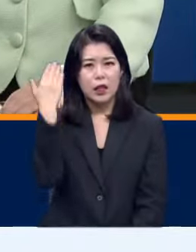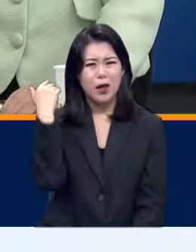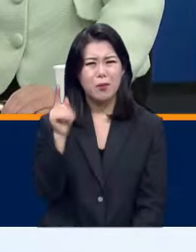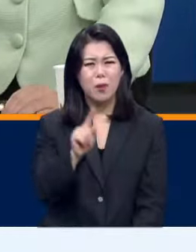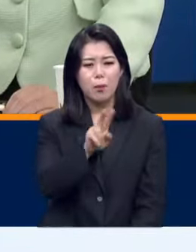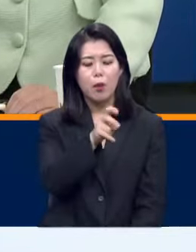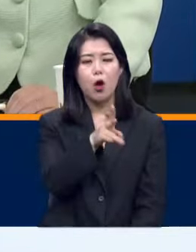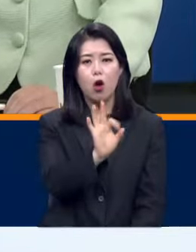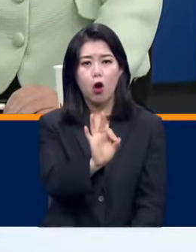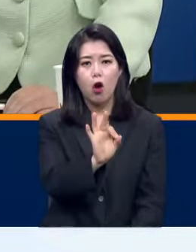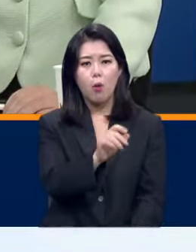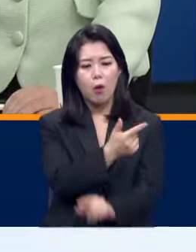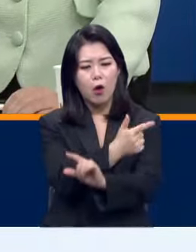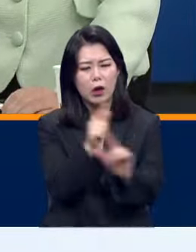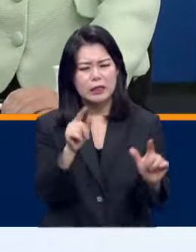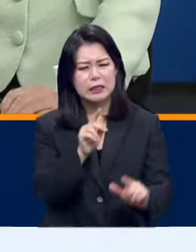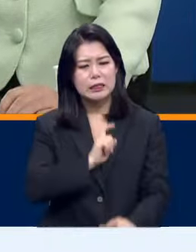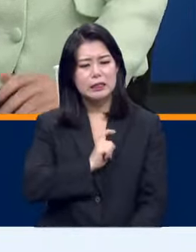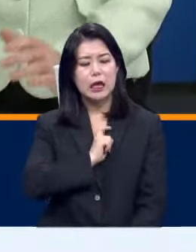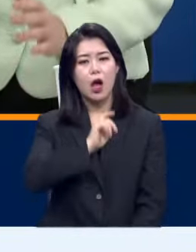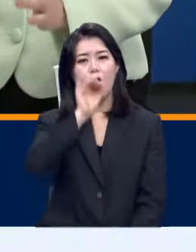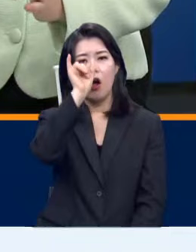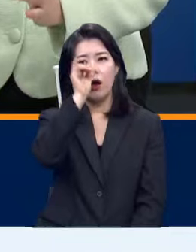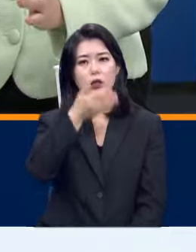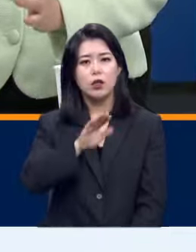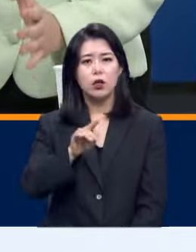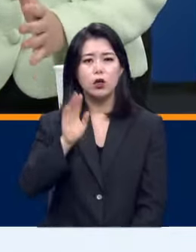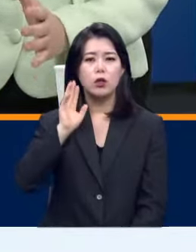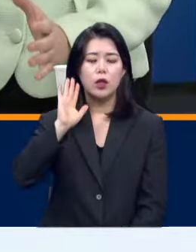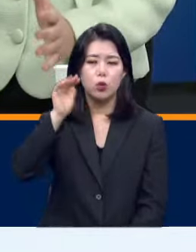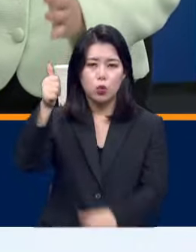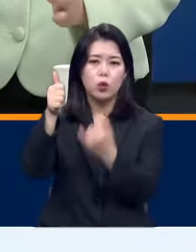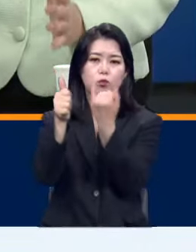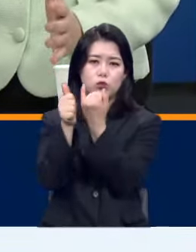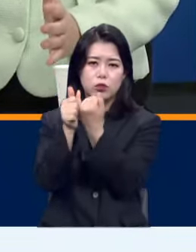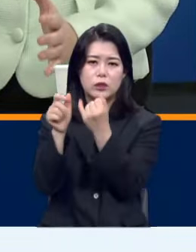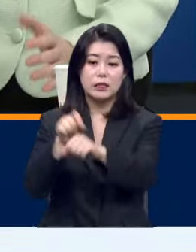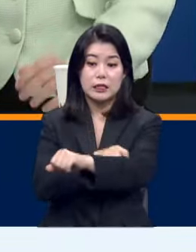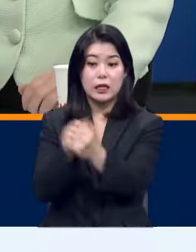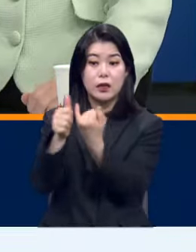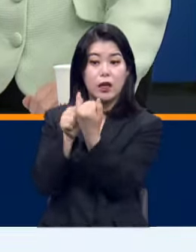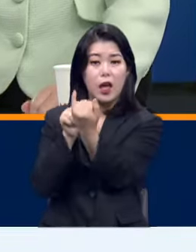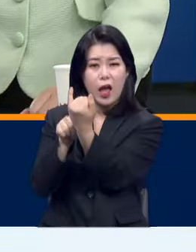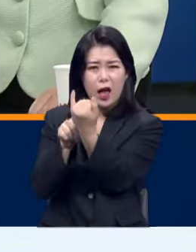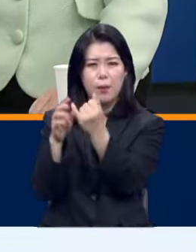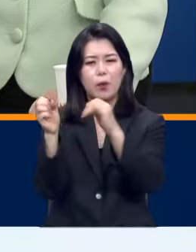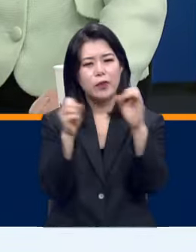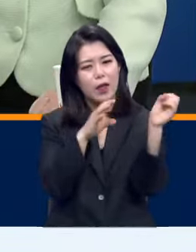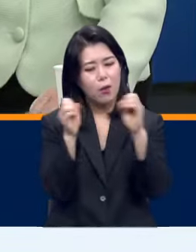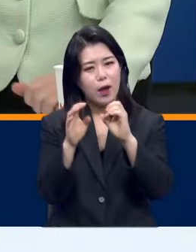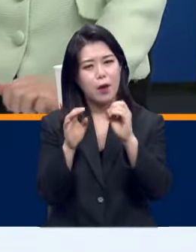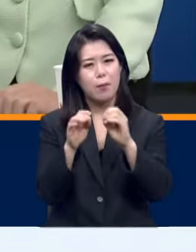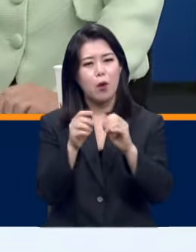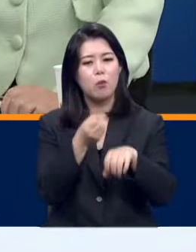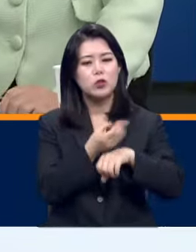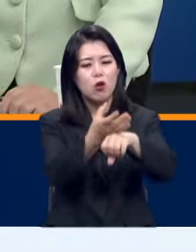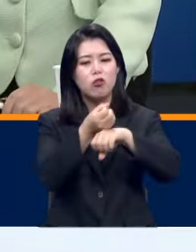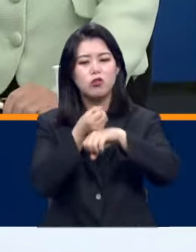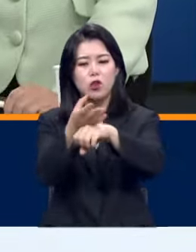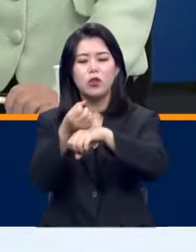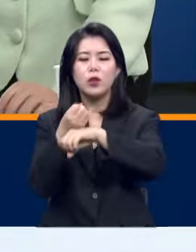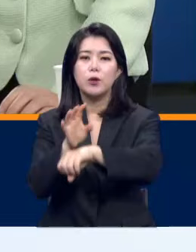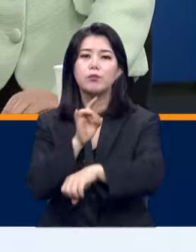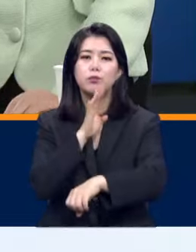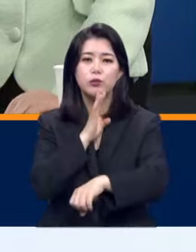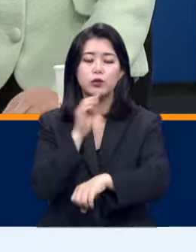명태현 시와 관련된 여러 가지 의혹들이 있었지만 뭐 윤석열 대통령 부부와 특히 김건희 여사와 이런 이야기를 했다더라라고 하는 전원에 불과했고